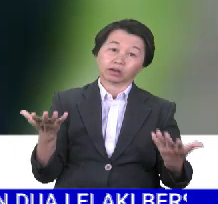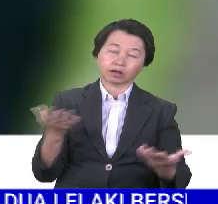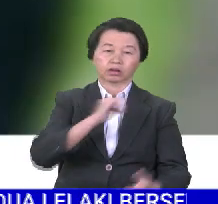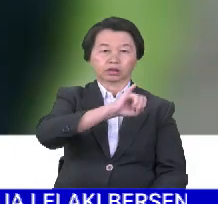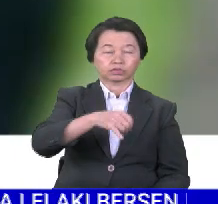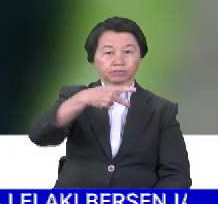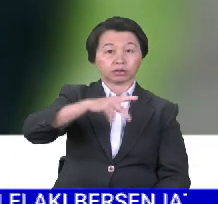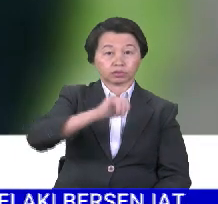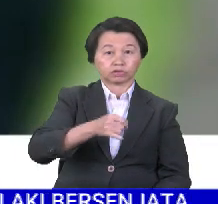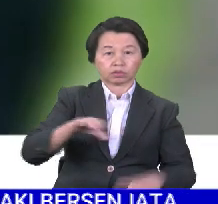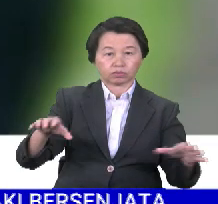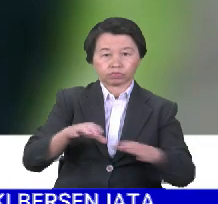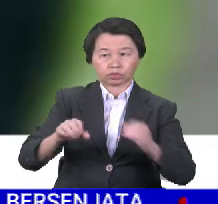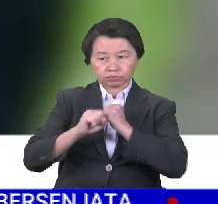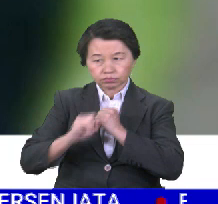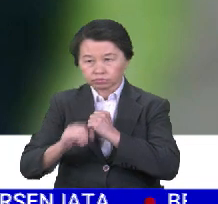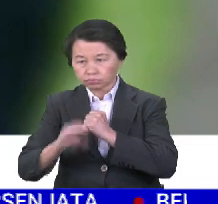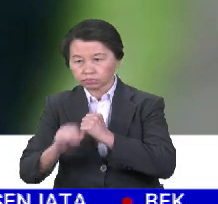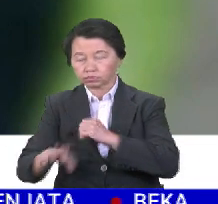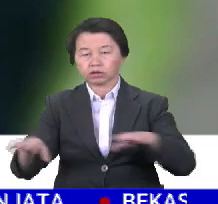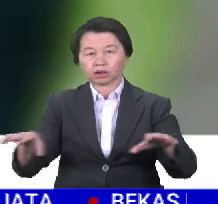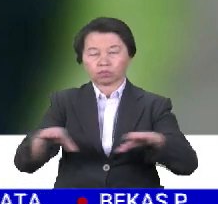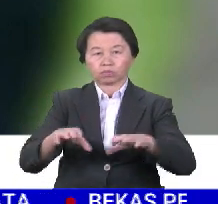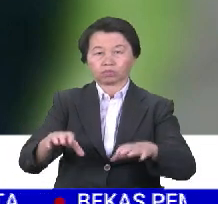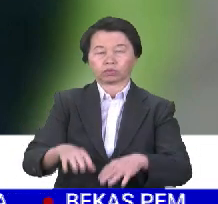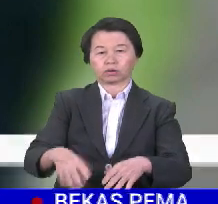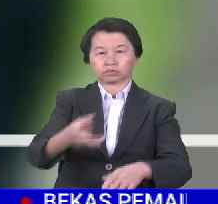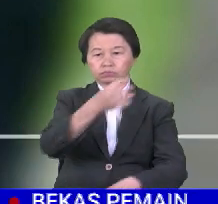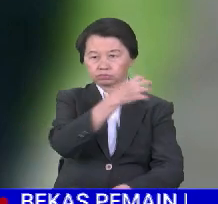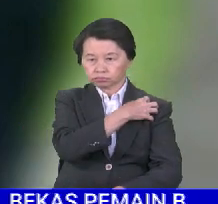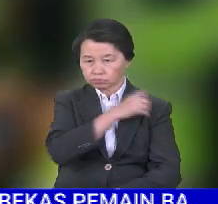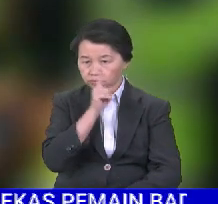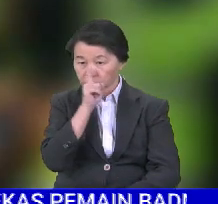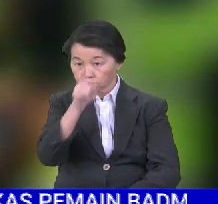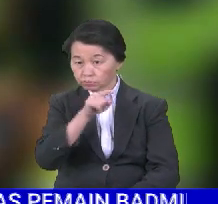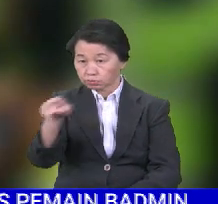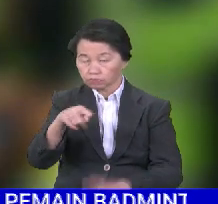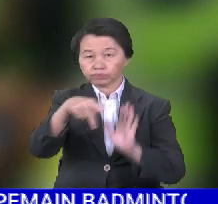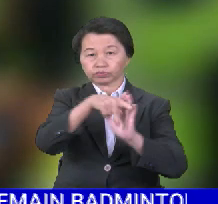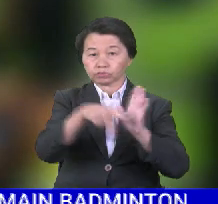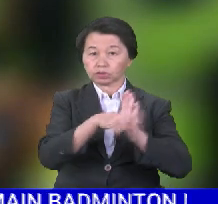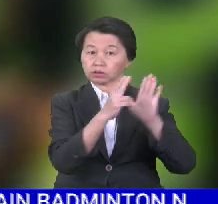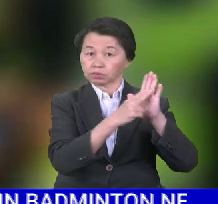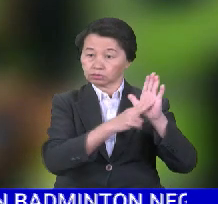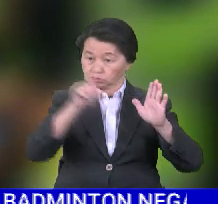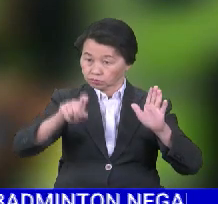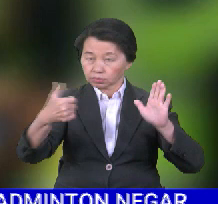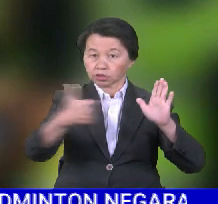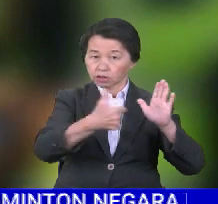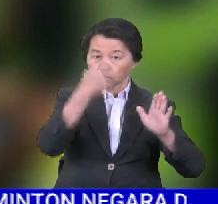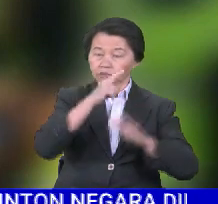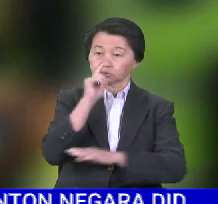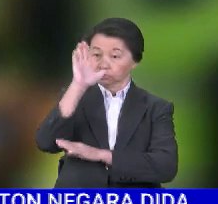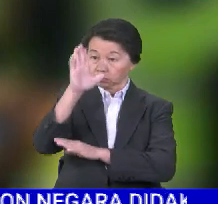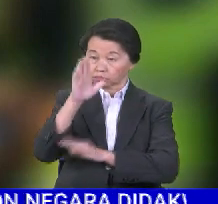Johor turut melaksana advokasi selain terus melaksana operasi penguasaan bagi memastikan peraturan dan undang-undang dipatuhi demi